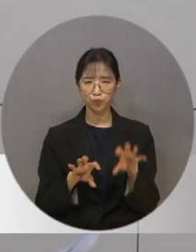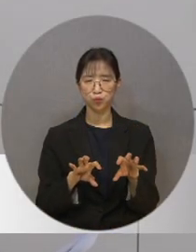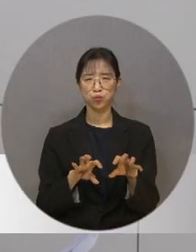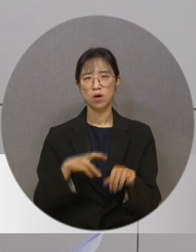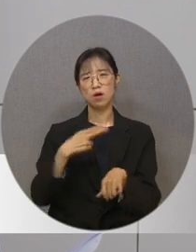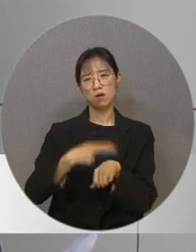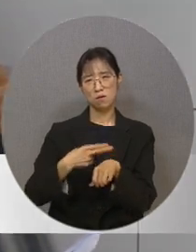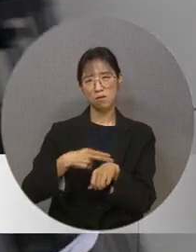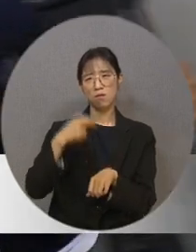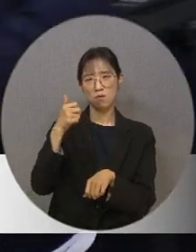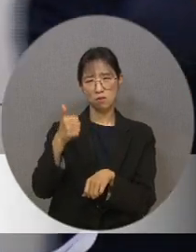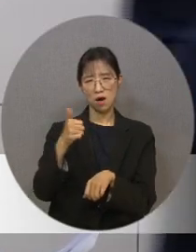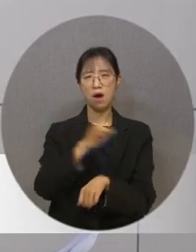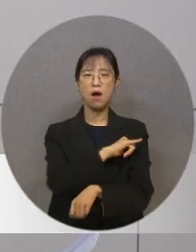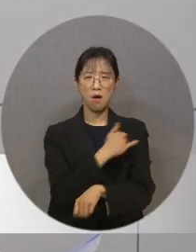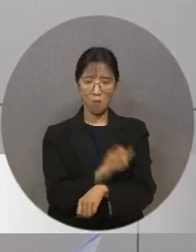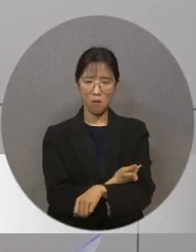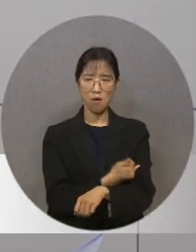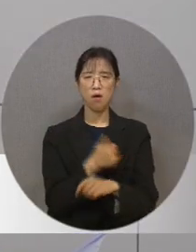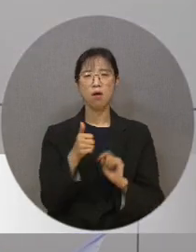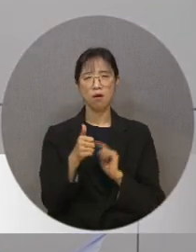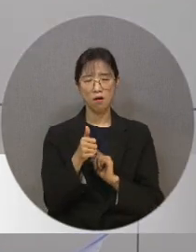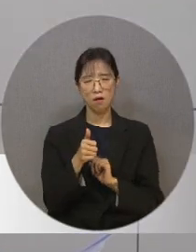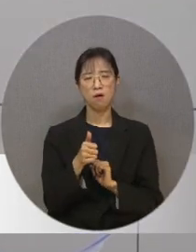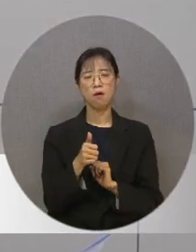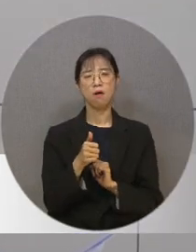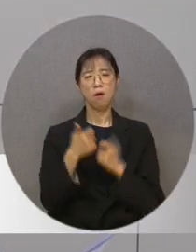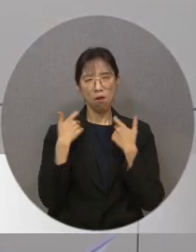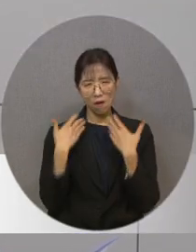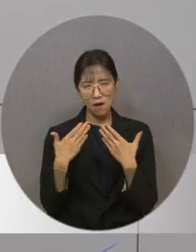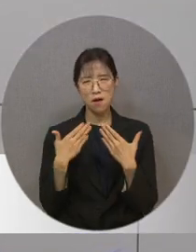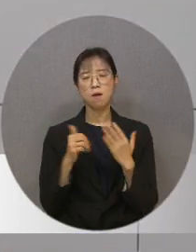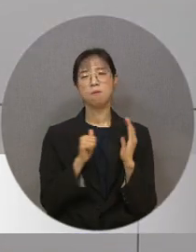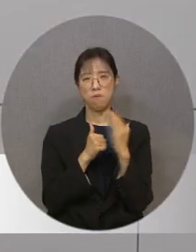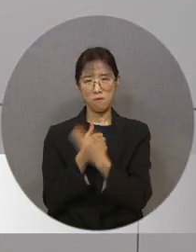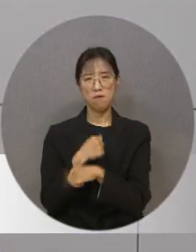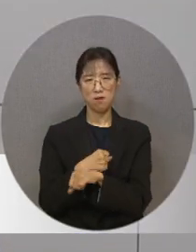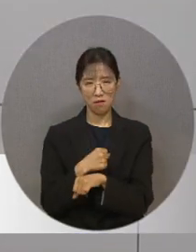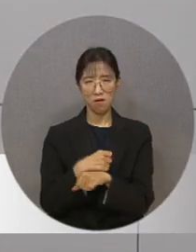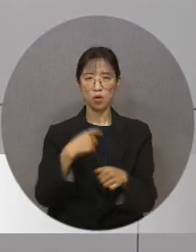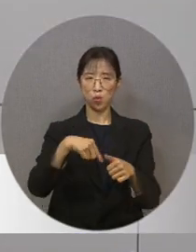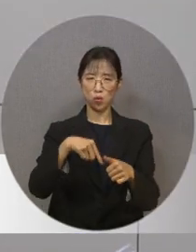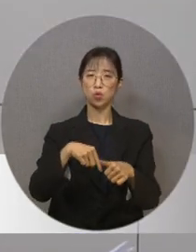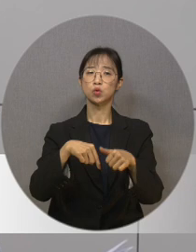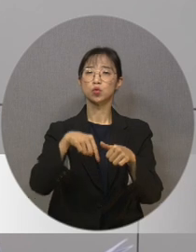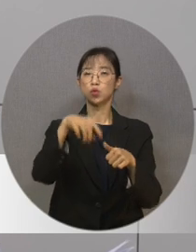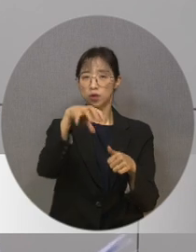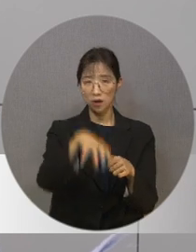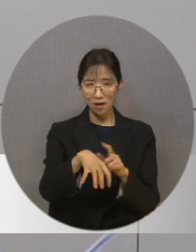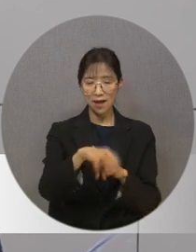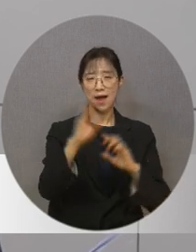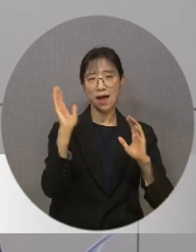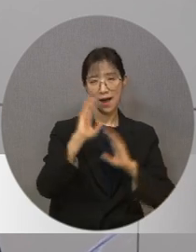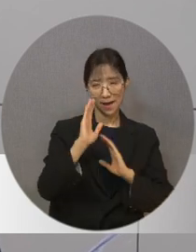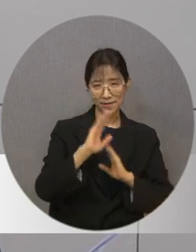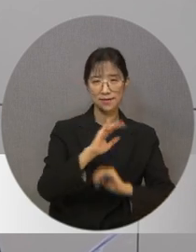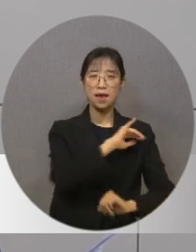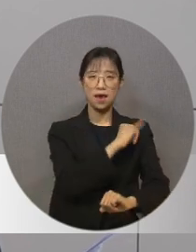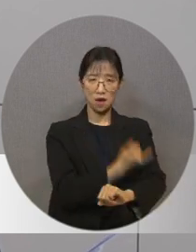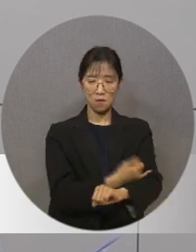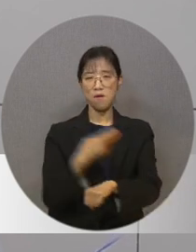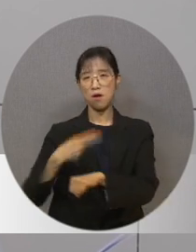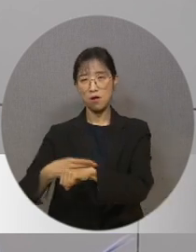우리 교권을 제대로 보호해서 교육 현장이 학생의